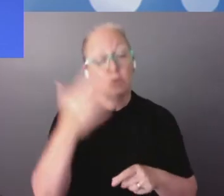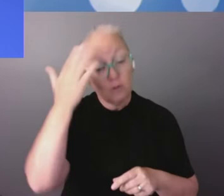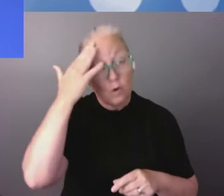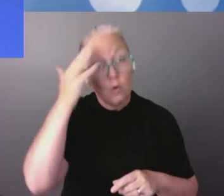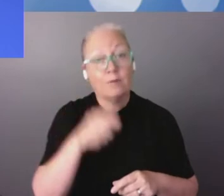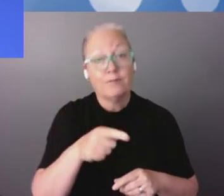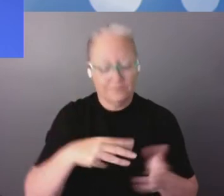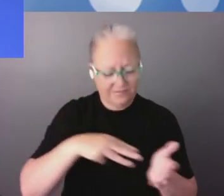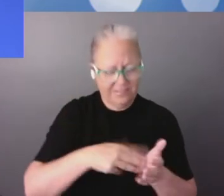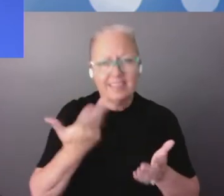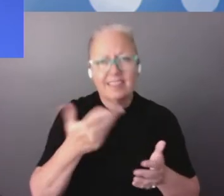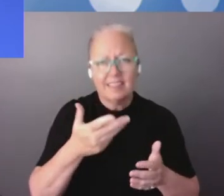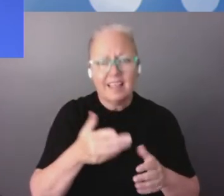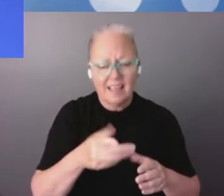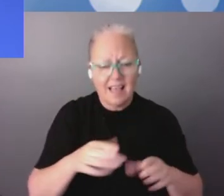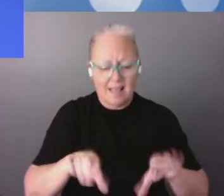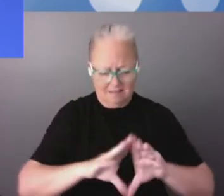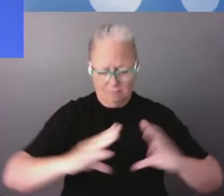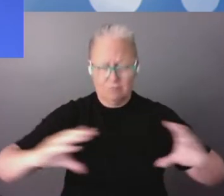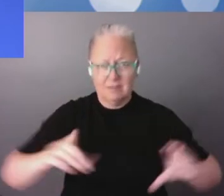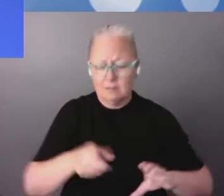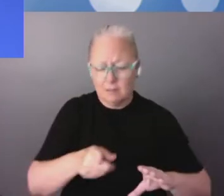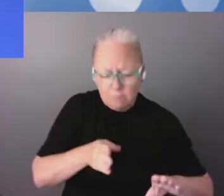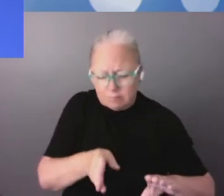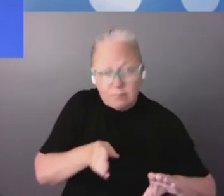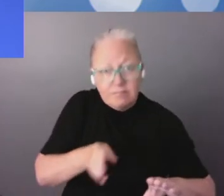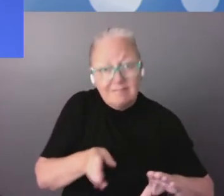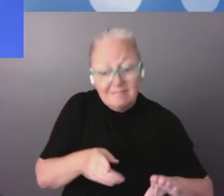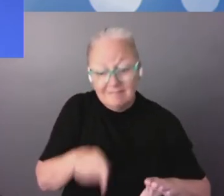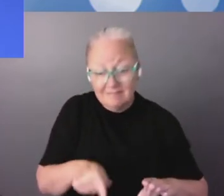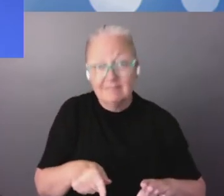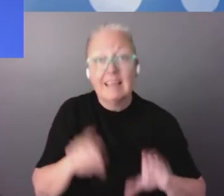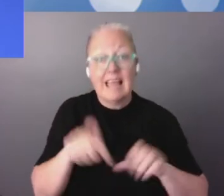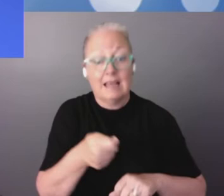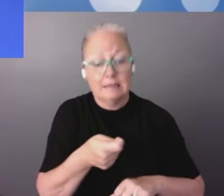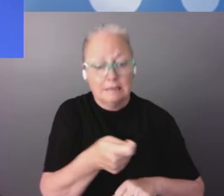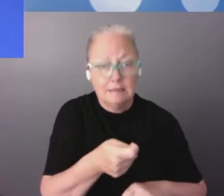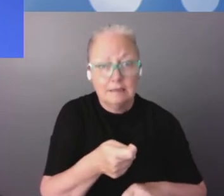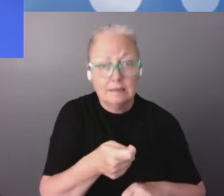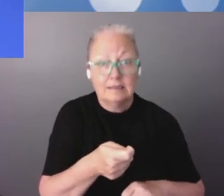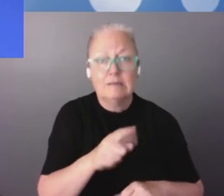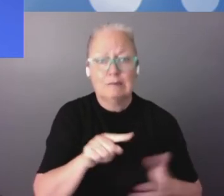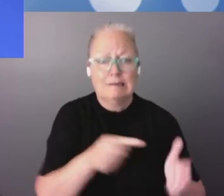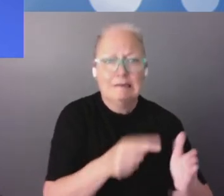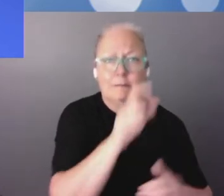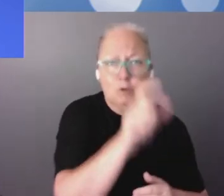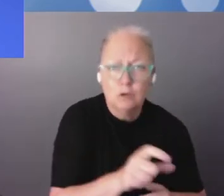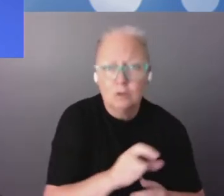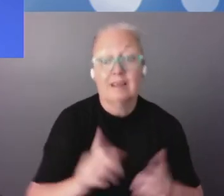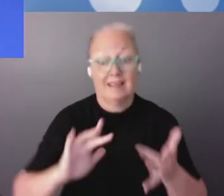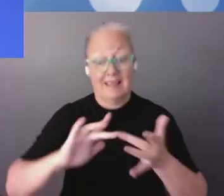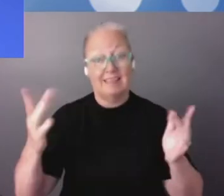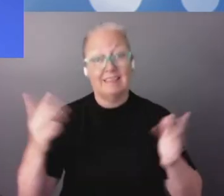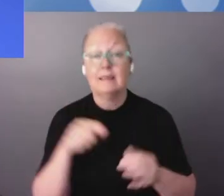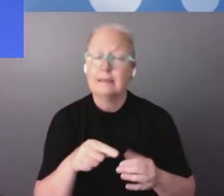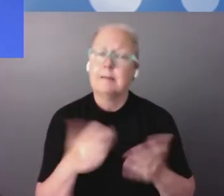mal. L'Internet est justement un outil de ce type, mais beaucoup, beaucoup plus influent, qui